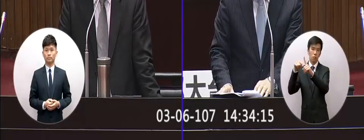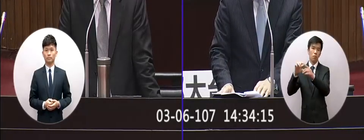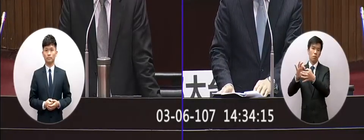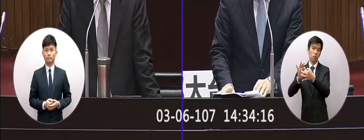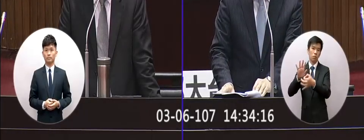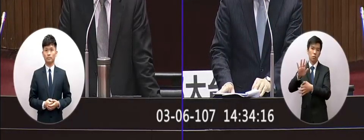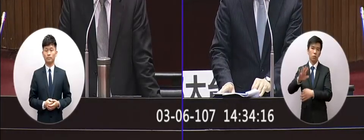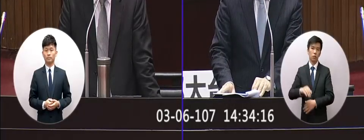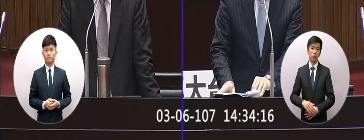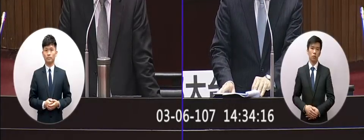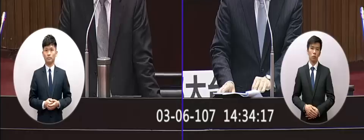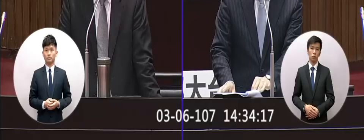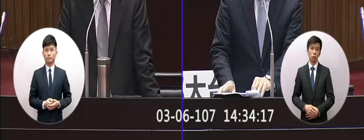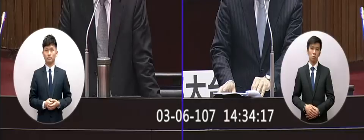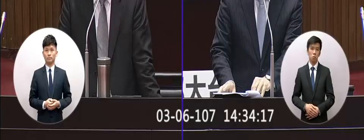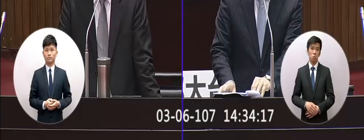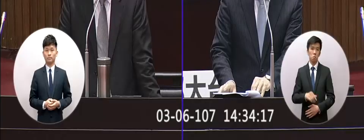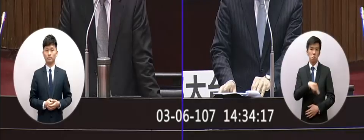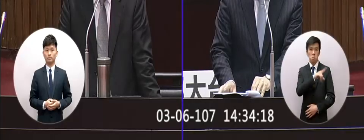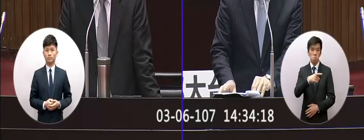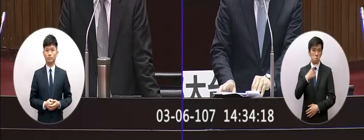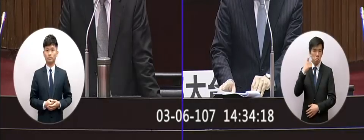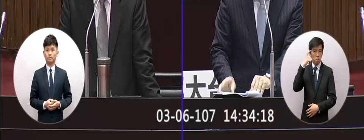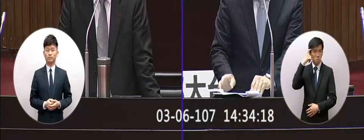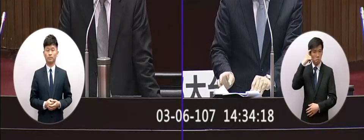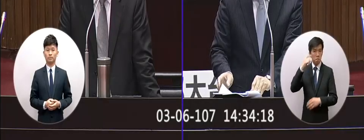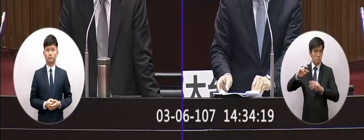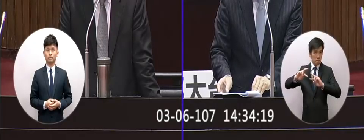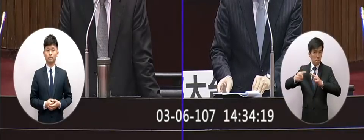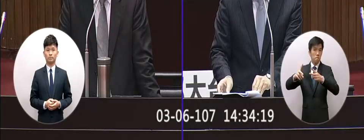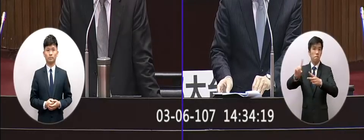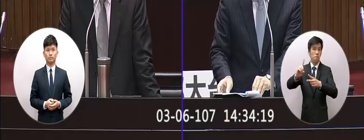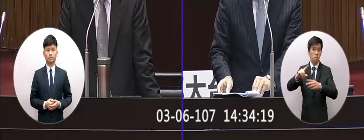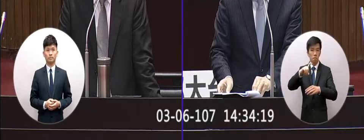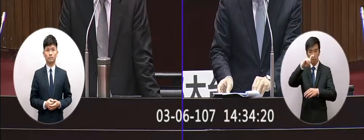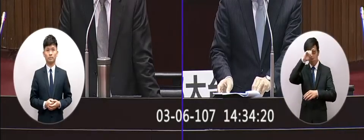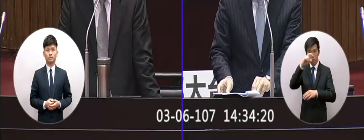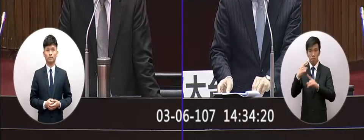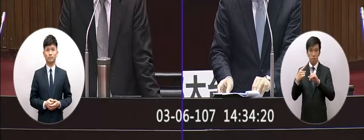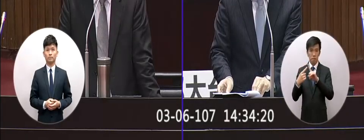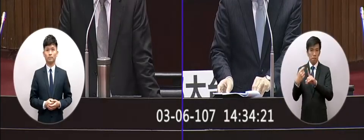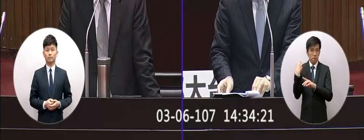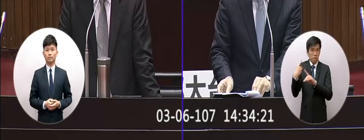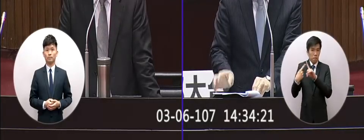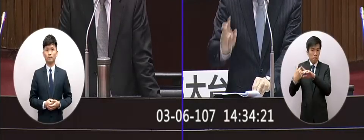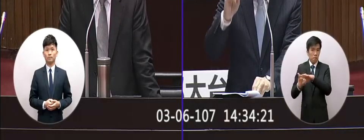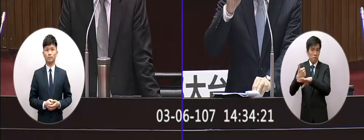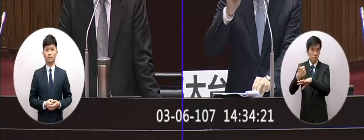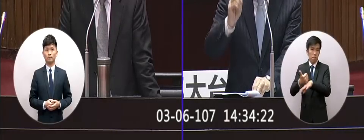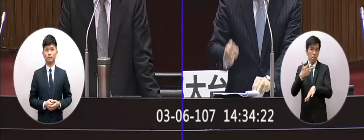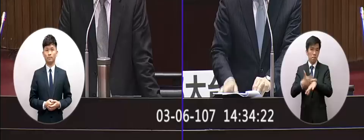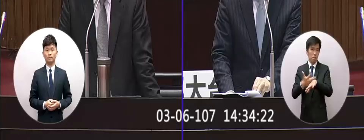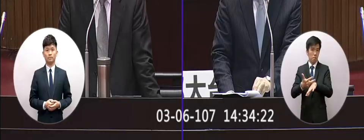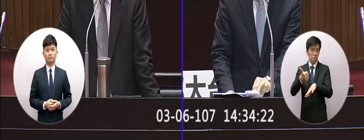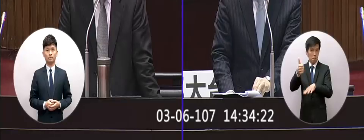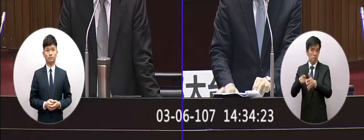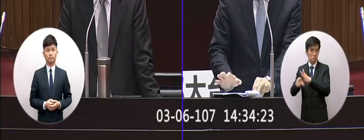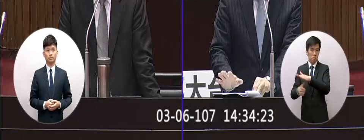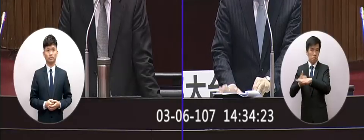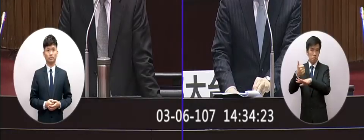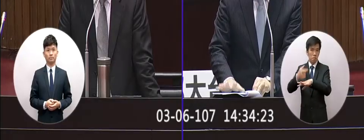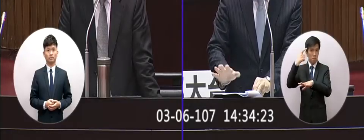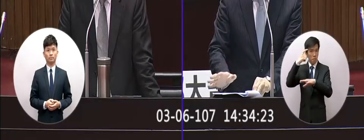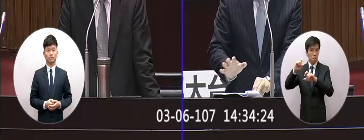家期待的改组啊，可能是期待说，有不一样的人哦。有更厉害的人哦，思维可能不一样